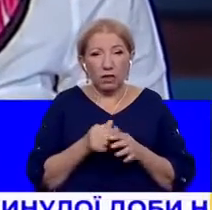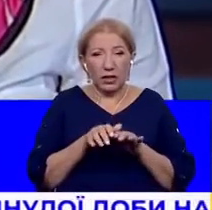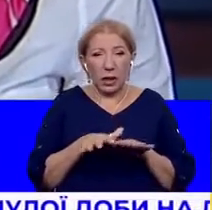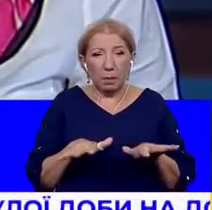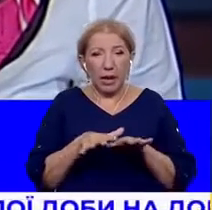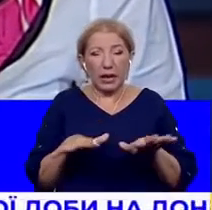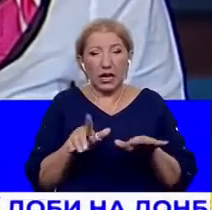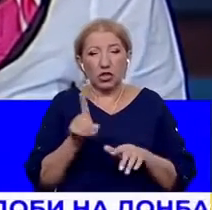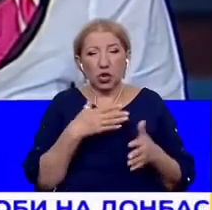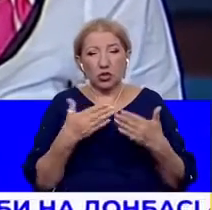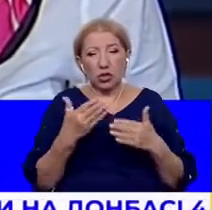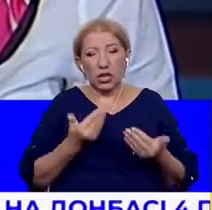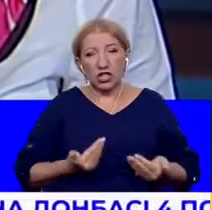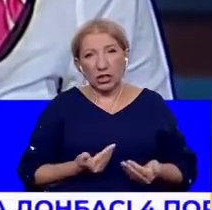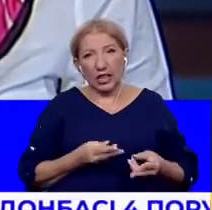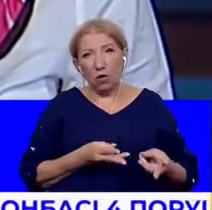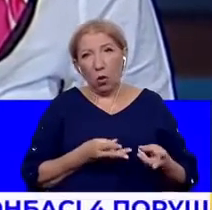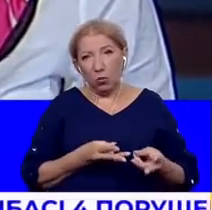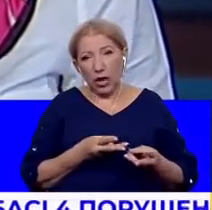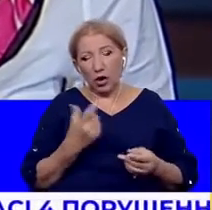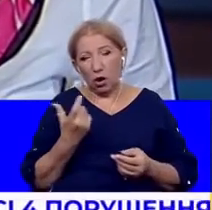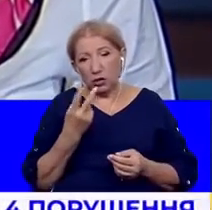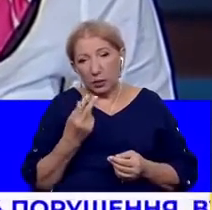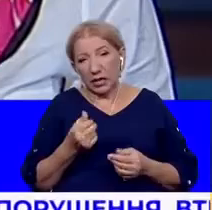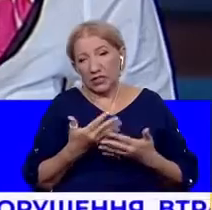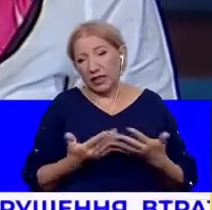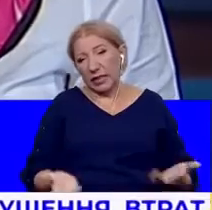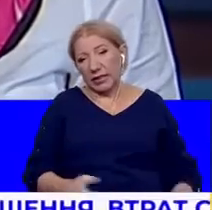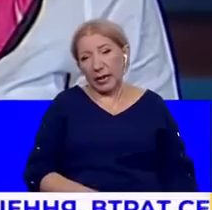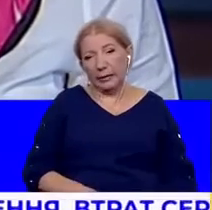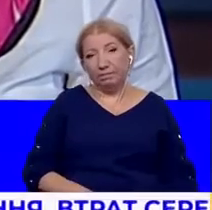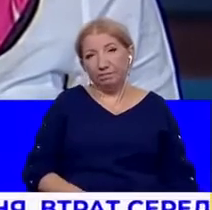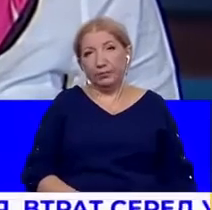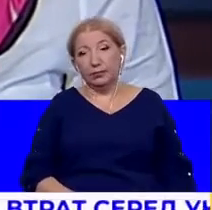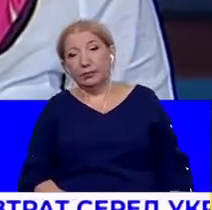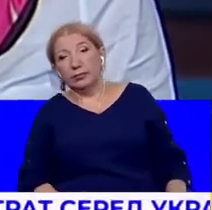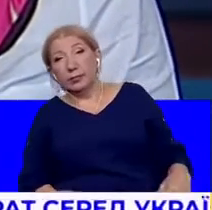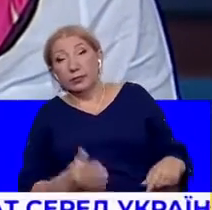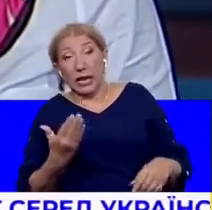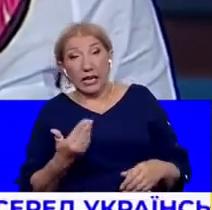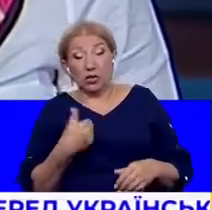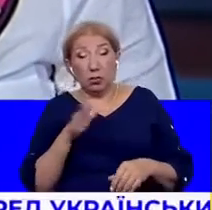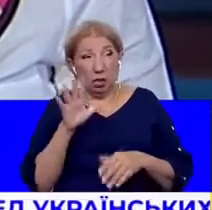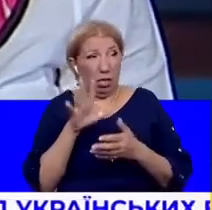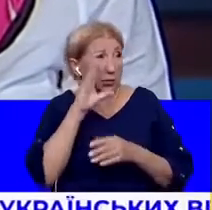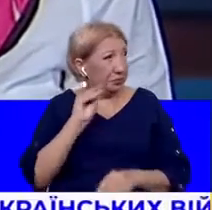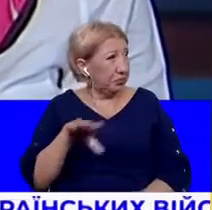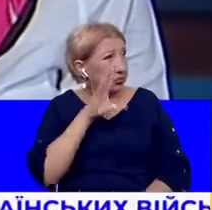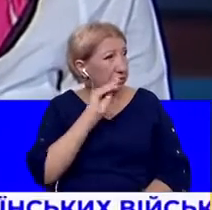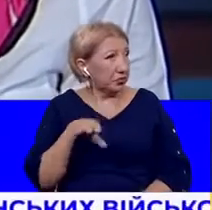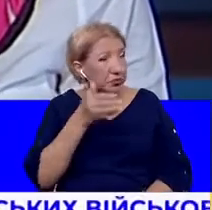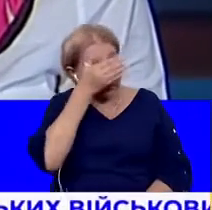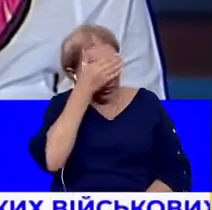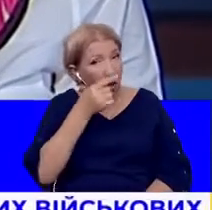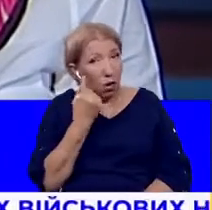мереж, що стосується житлово-комунального господарства і так далі, і так далі. Якщо ми на це будемо і далі